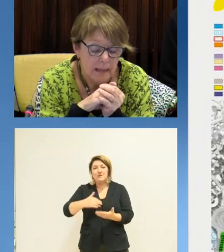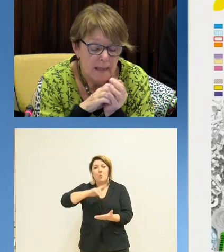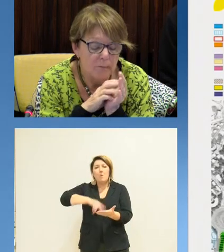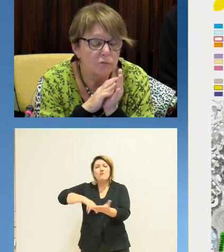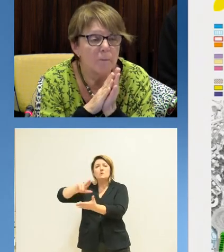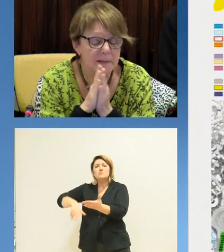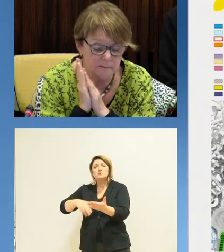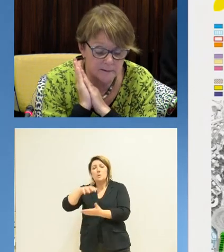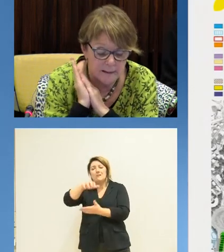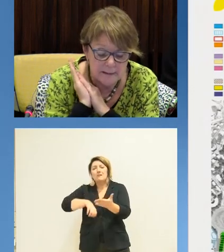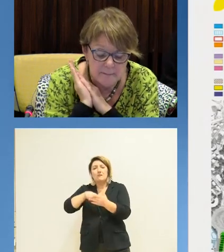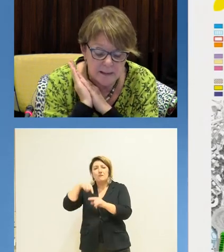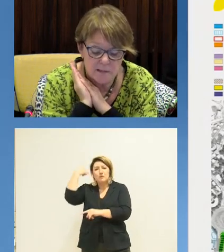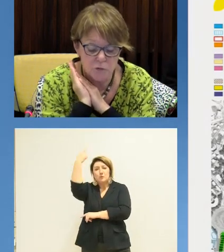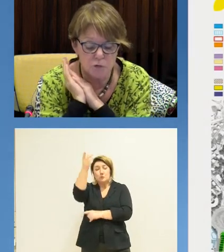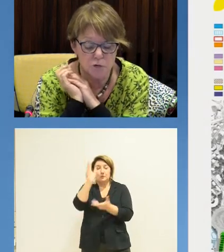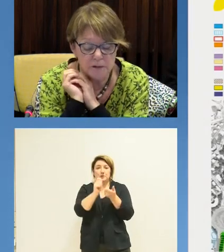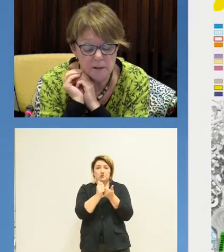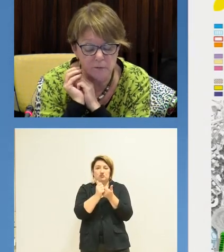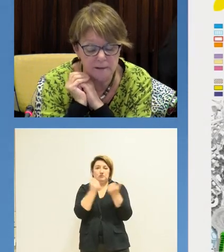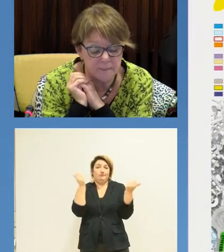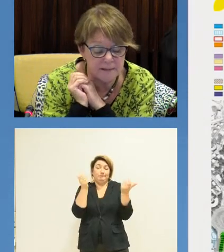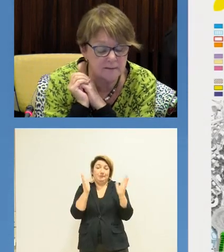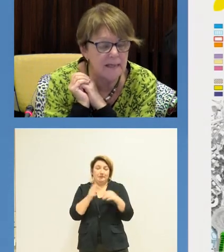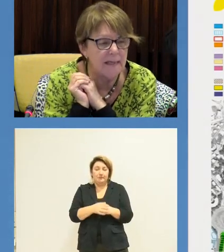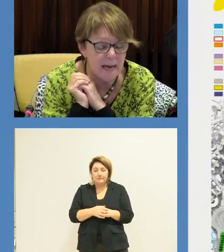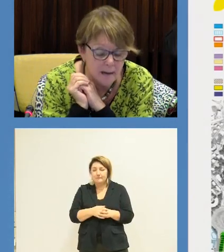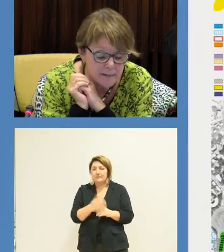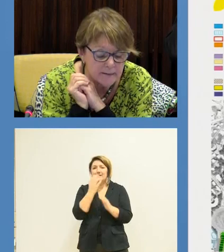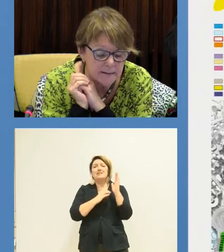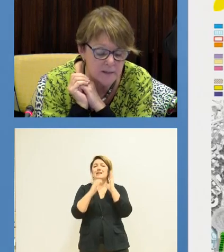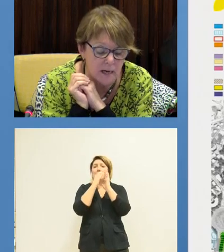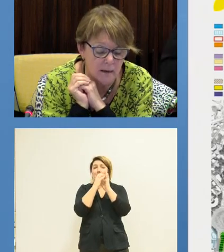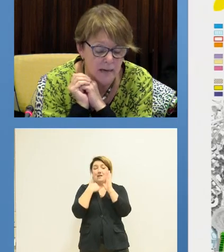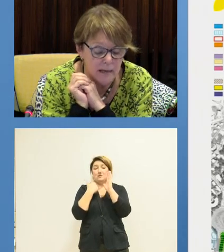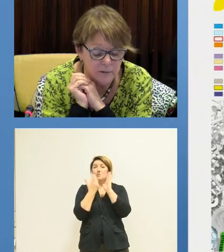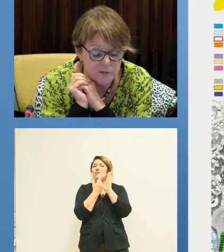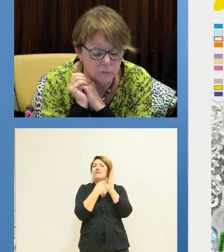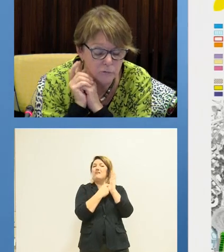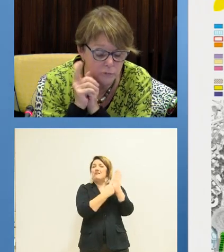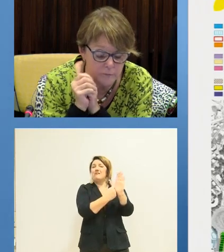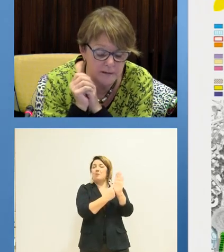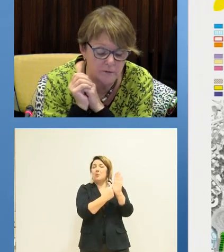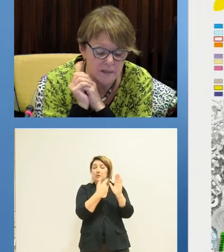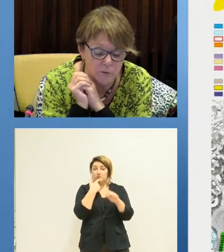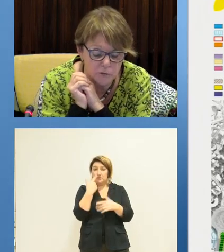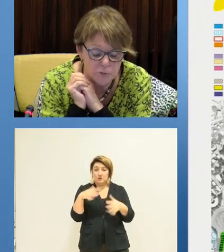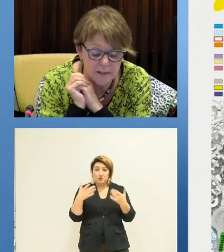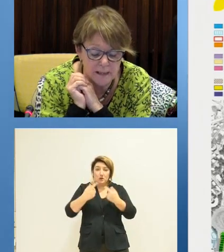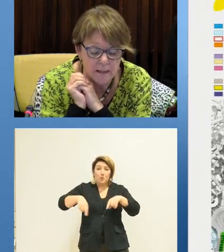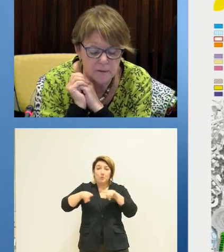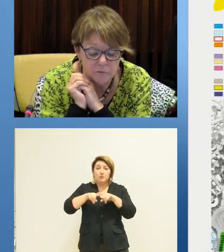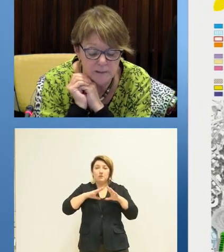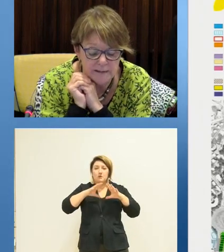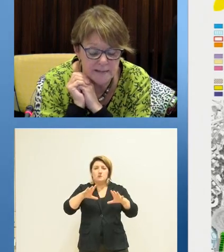les montants présentés dans la délibération sont ceux qui ont été présentés et arbitrer déjà à l'occasion du comité d'engagement de